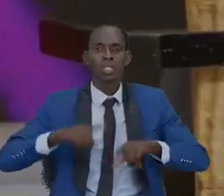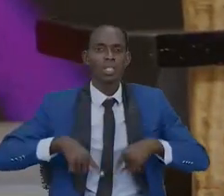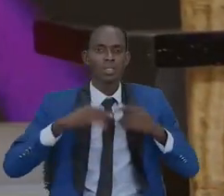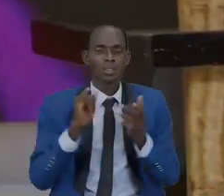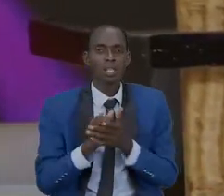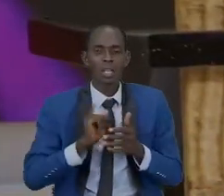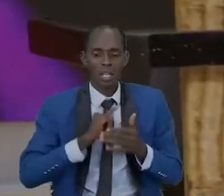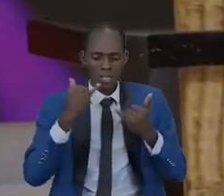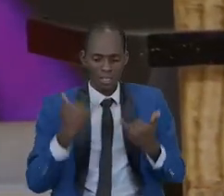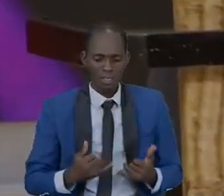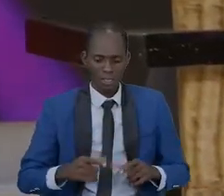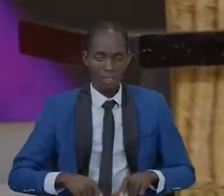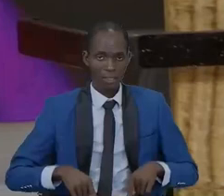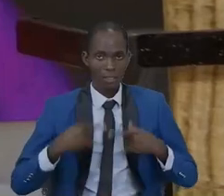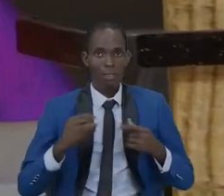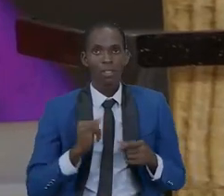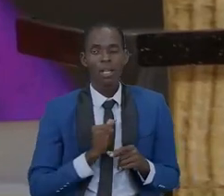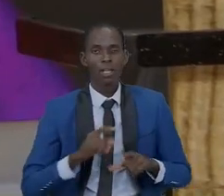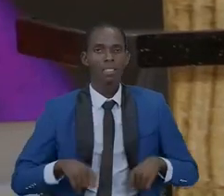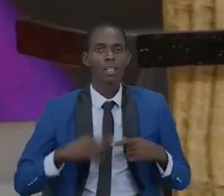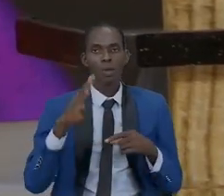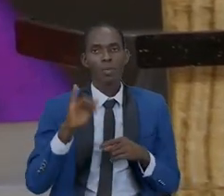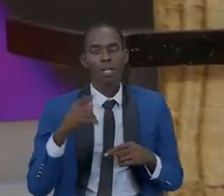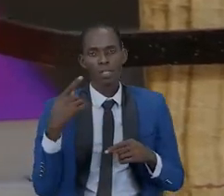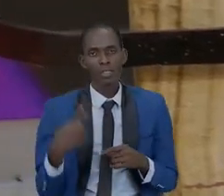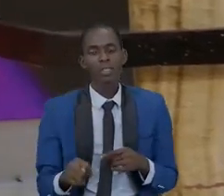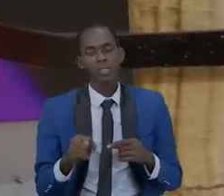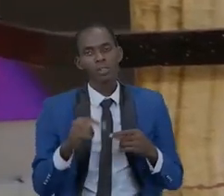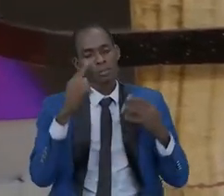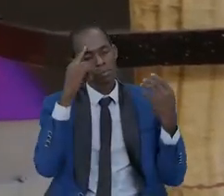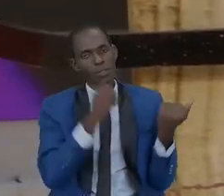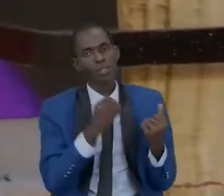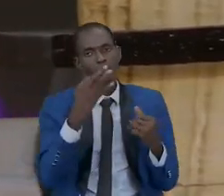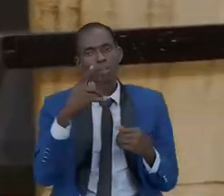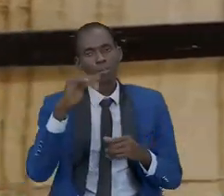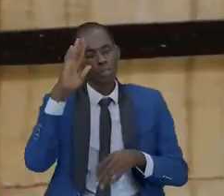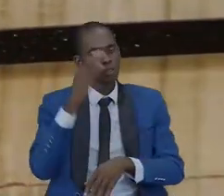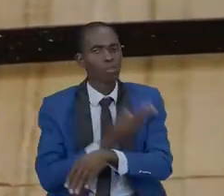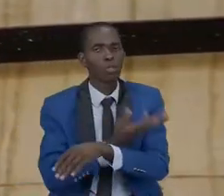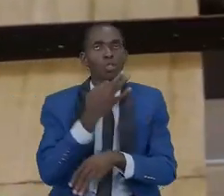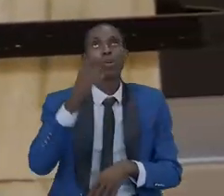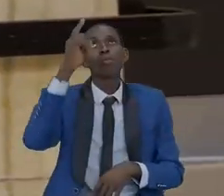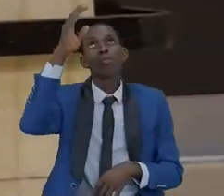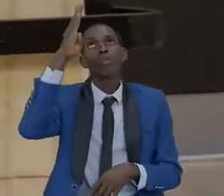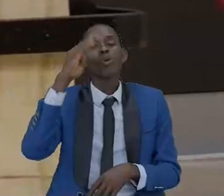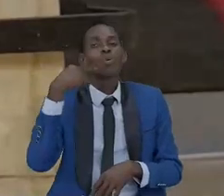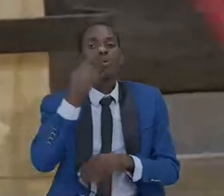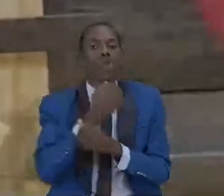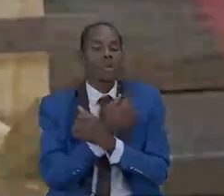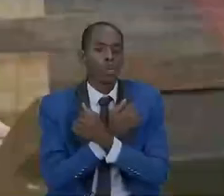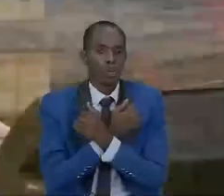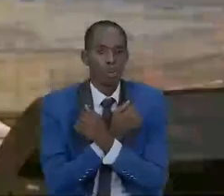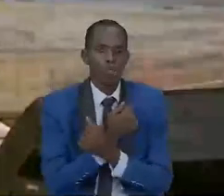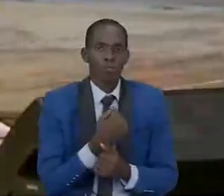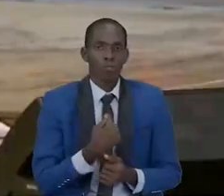la chair je vis dans la foi au fil de Dieu qui m'a aimé et qui